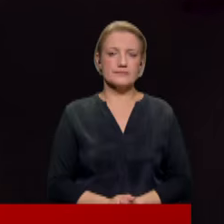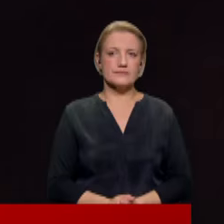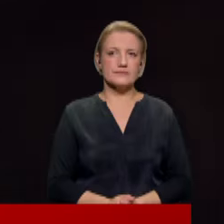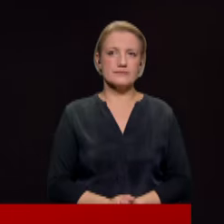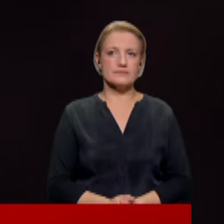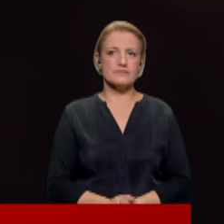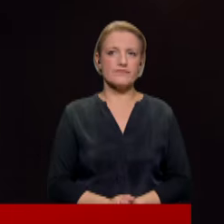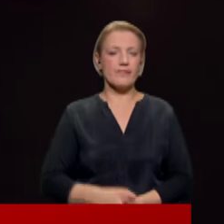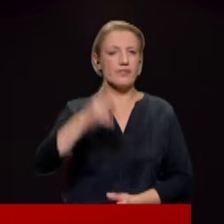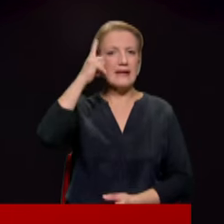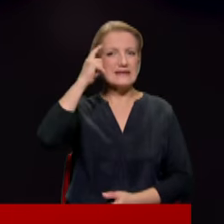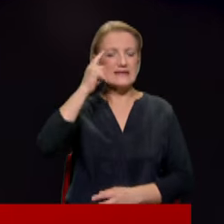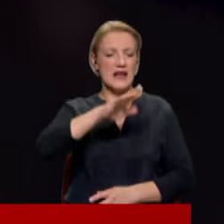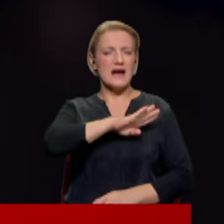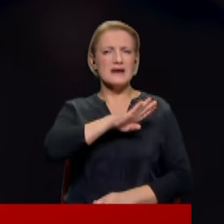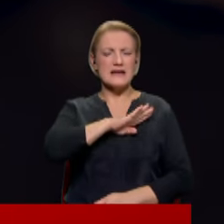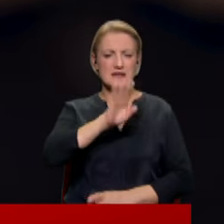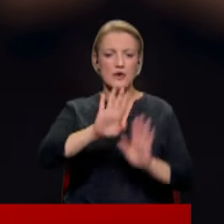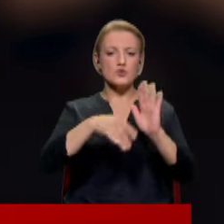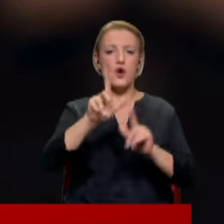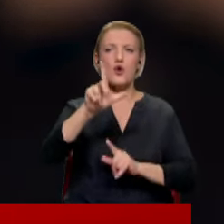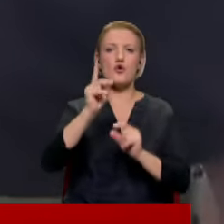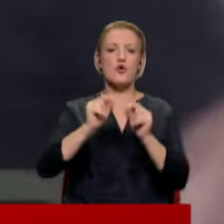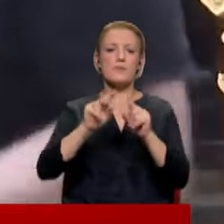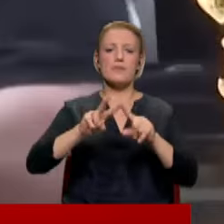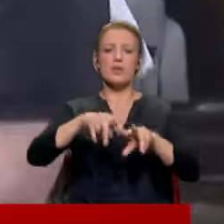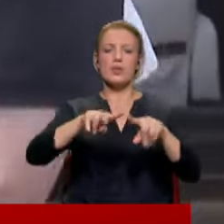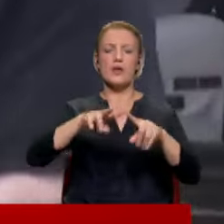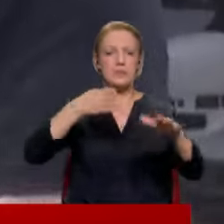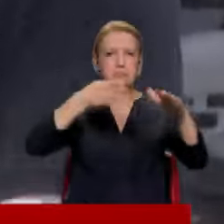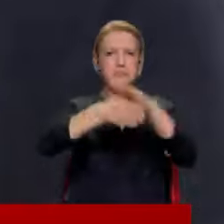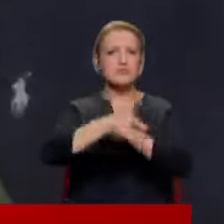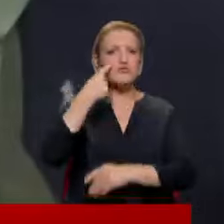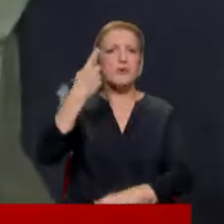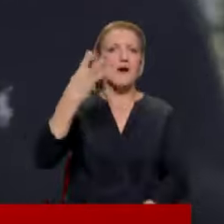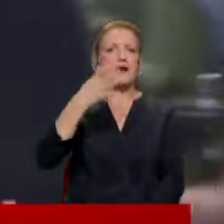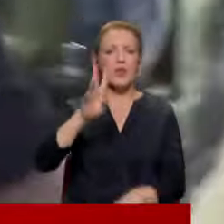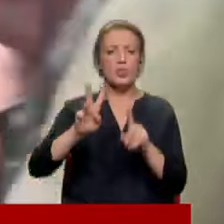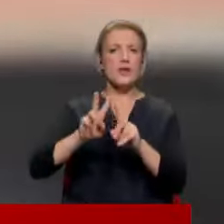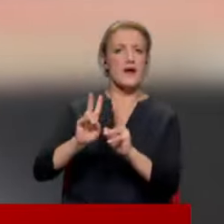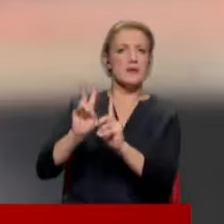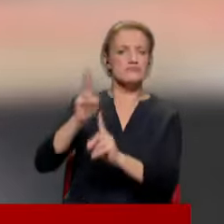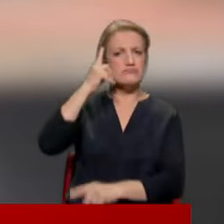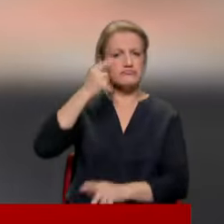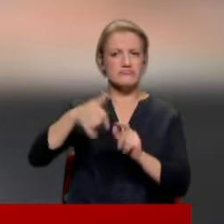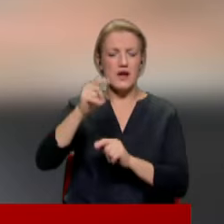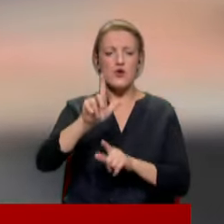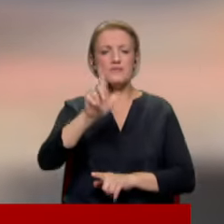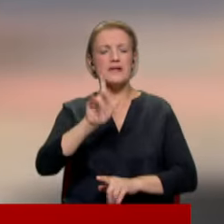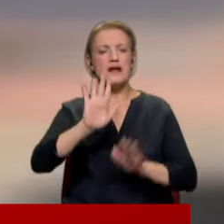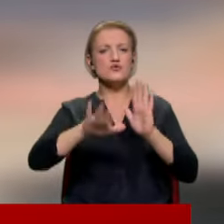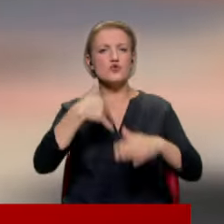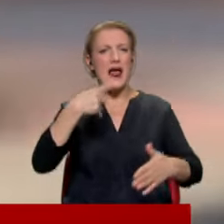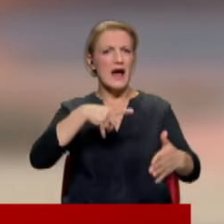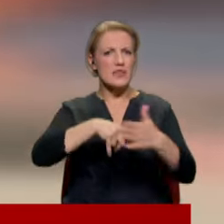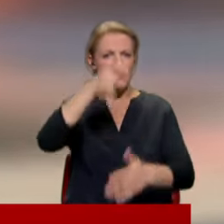girdi İsrail gazze'den sonra Lübnan'a girdi işgale başladı Cumhurbaşkanı Erdoğan netanyahu'nun lübnan'dan sonraki hedefinin